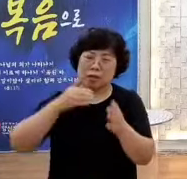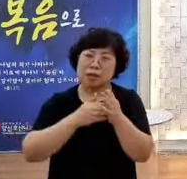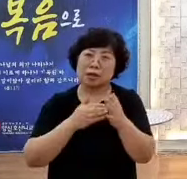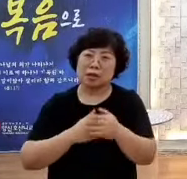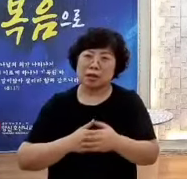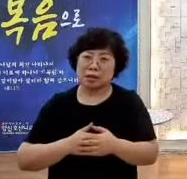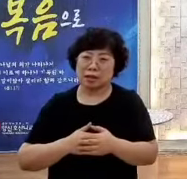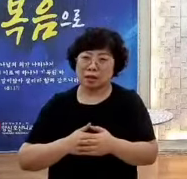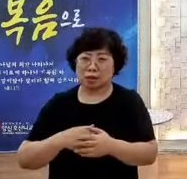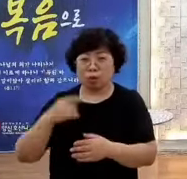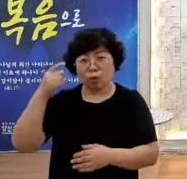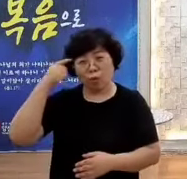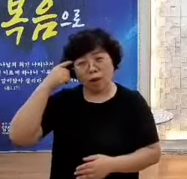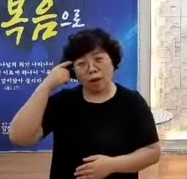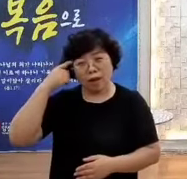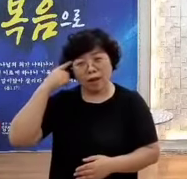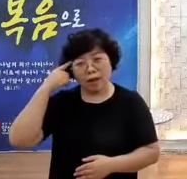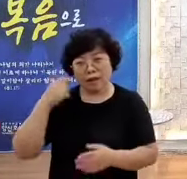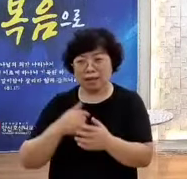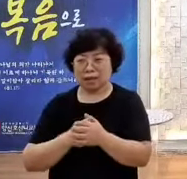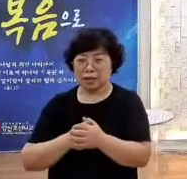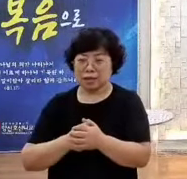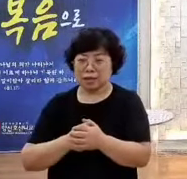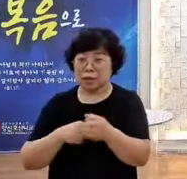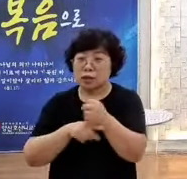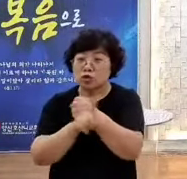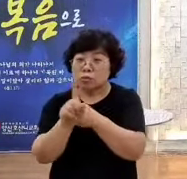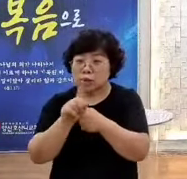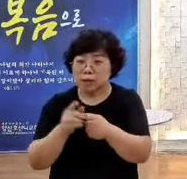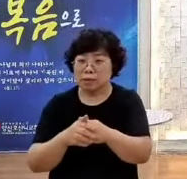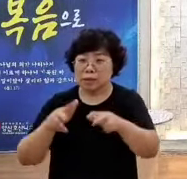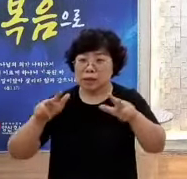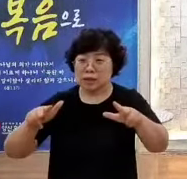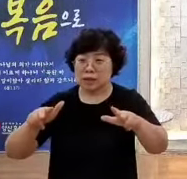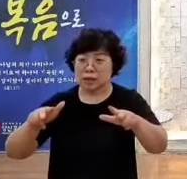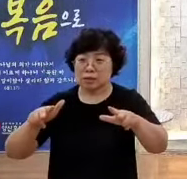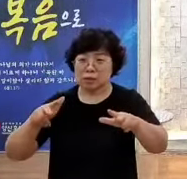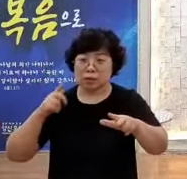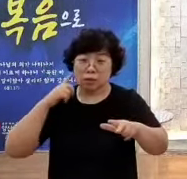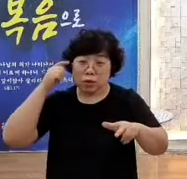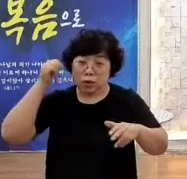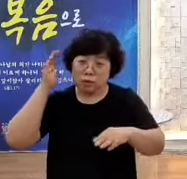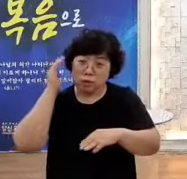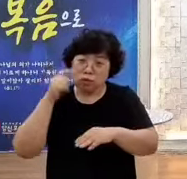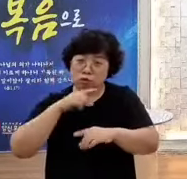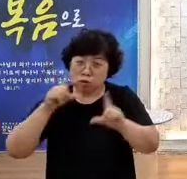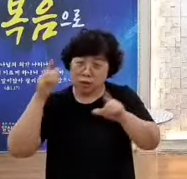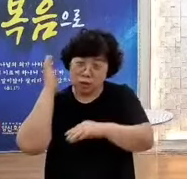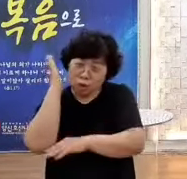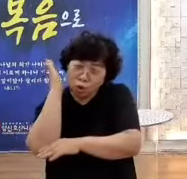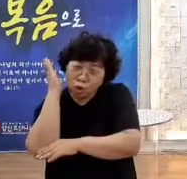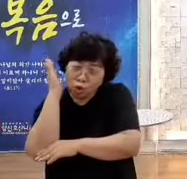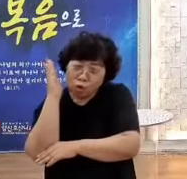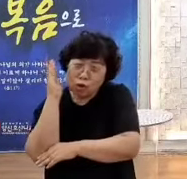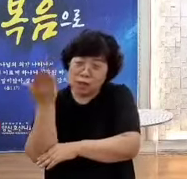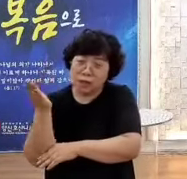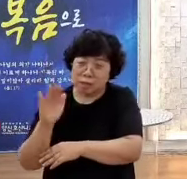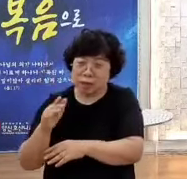왜냐하면 여러분 제가 잘하든 못하든 지금 이 시간도 설교 시간이잖아요. 근데 딱 12시만 되면